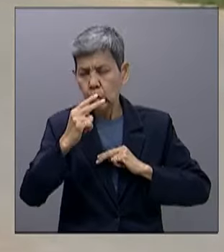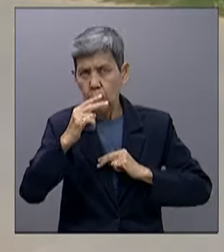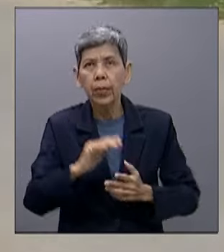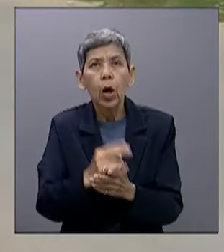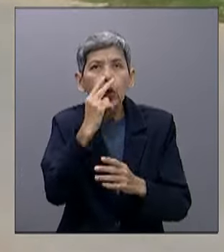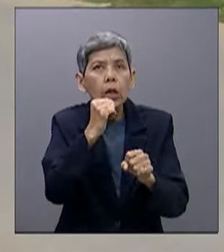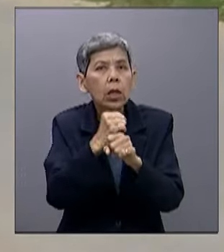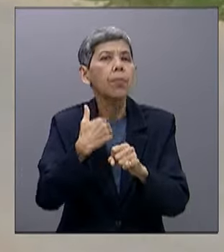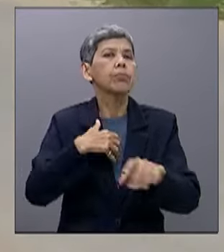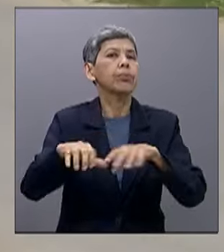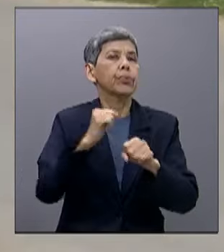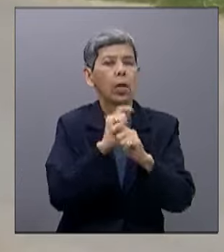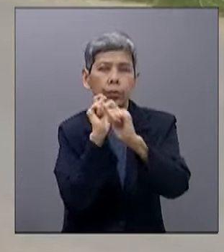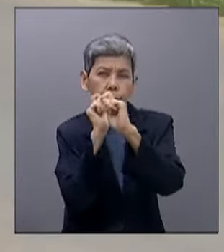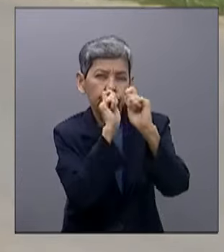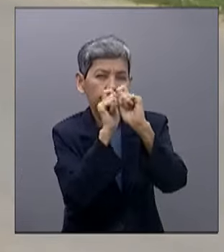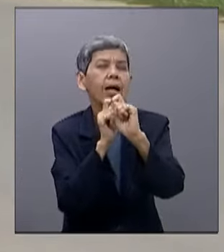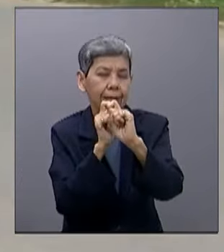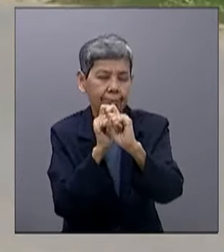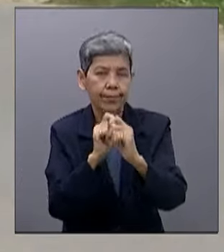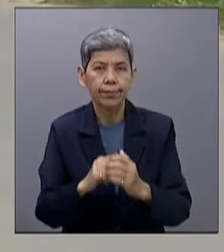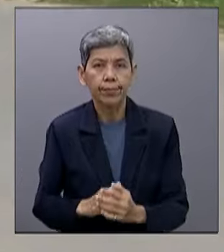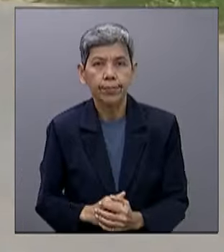ก่อนที่จะมีการดำเนินการซ่อมแซมสะพานต่อไปครับ